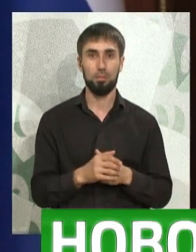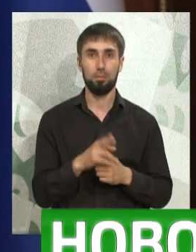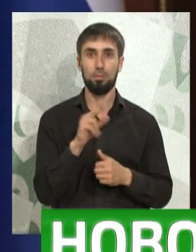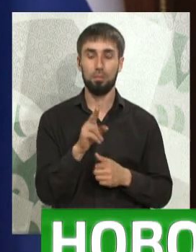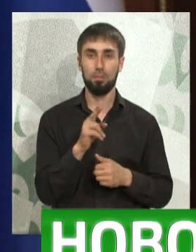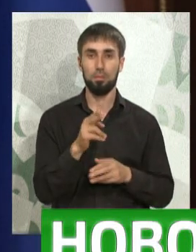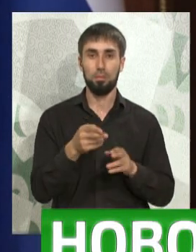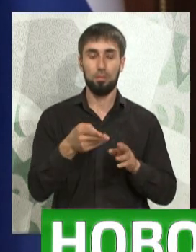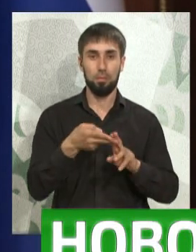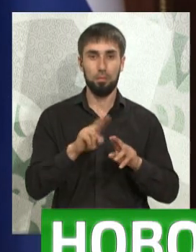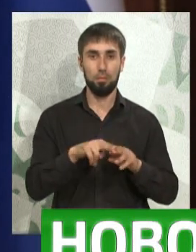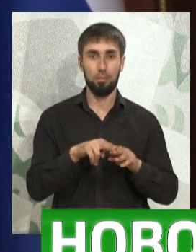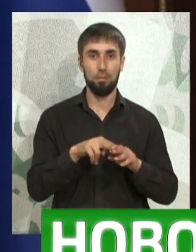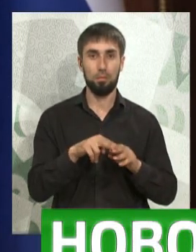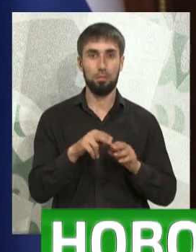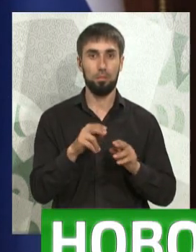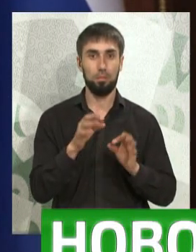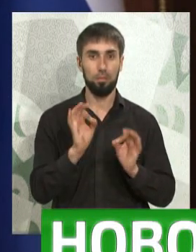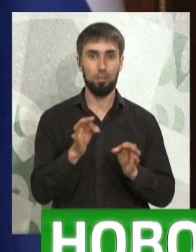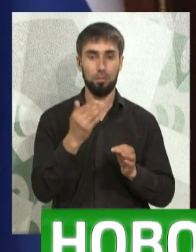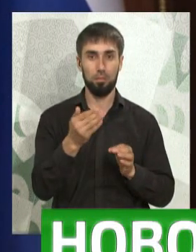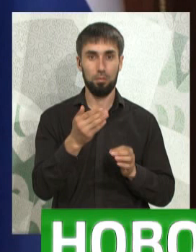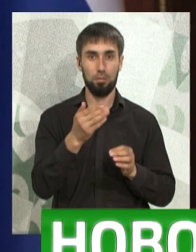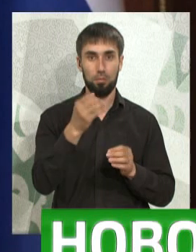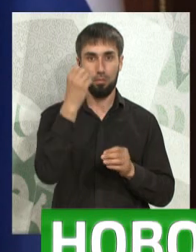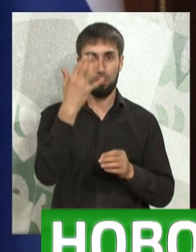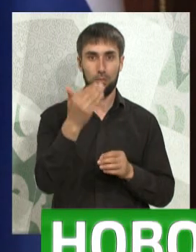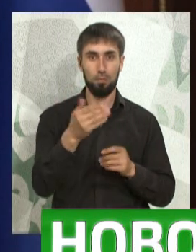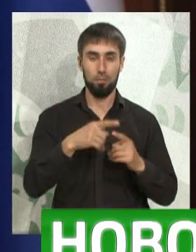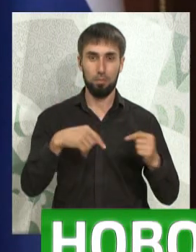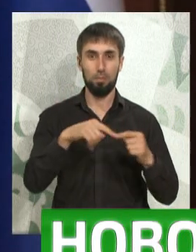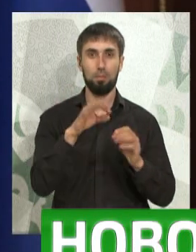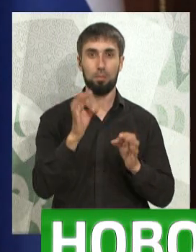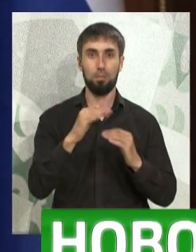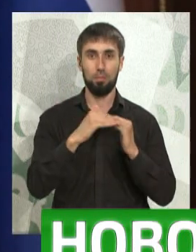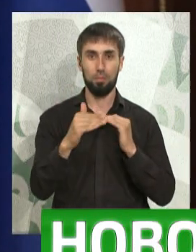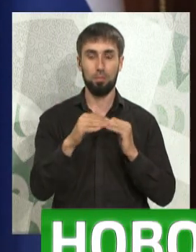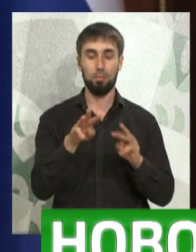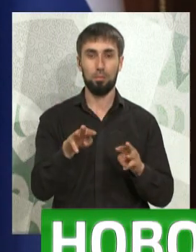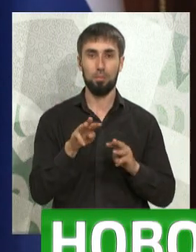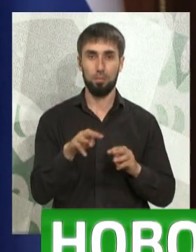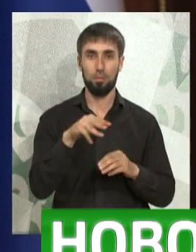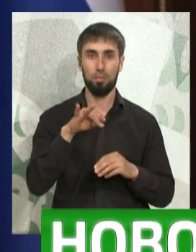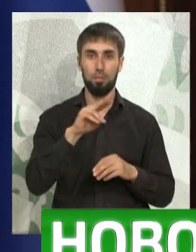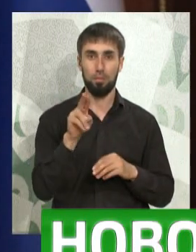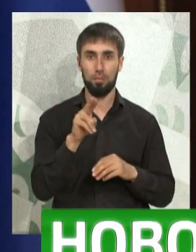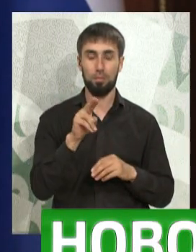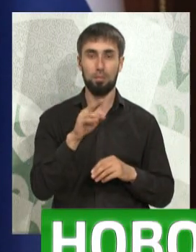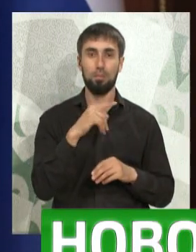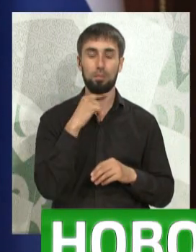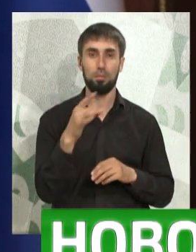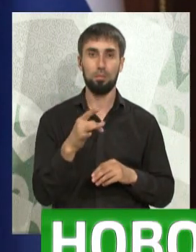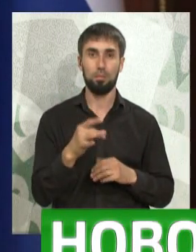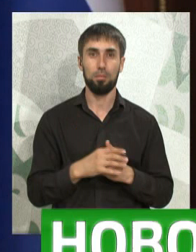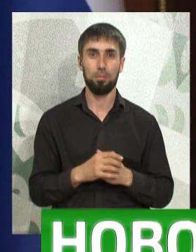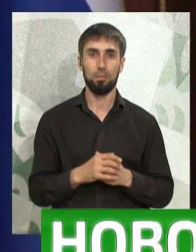это принято в цивилизованном обществе, в правовом поле. Министерство внутренних дел по Республике